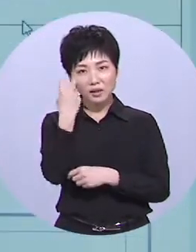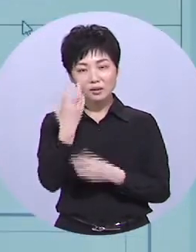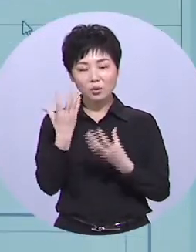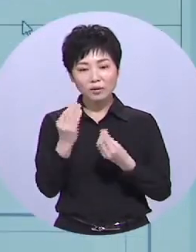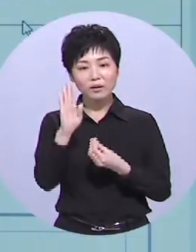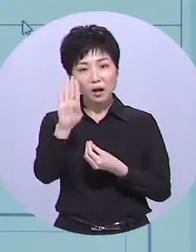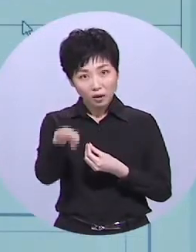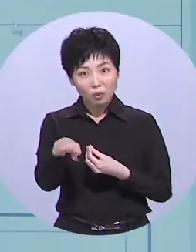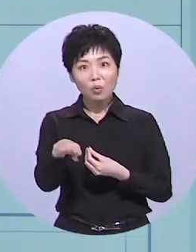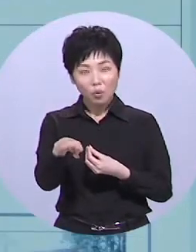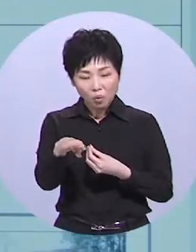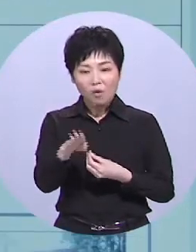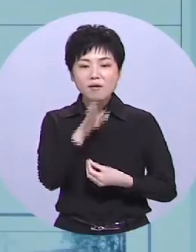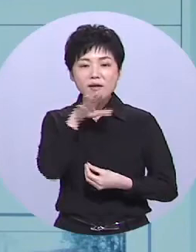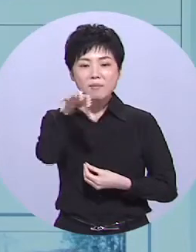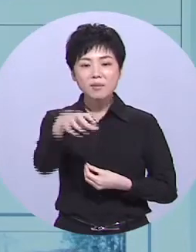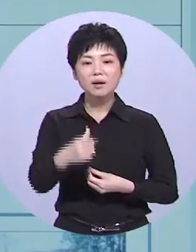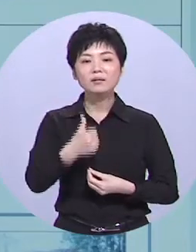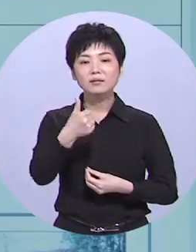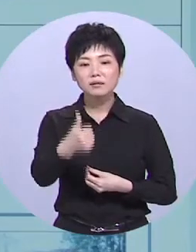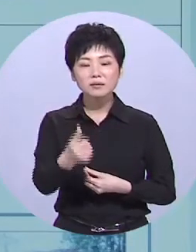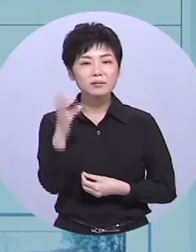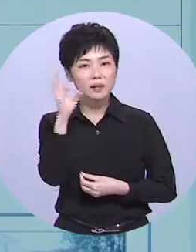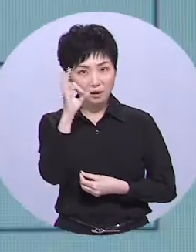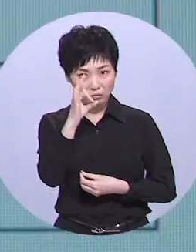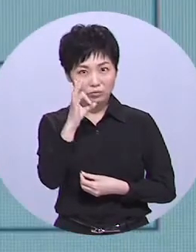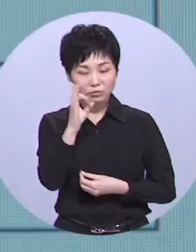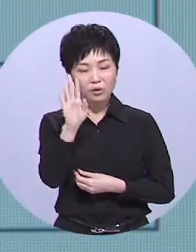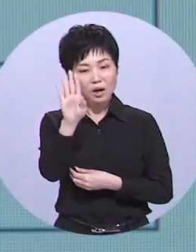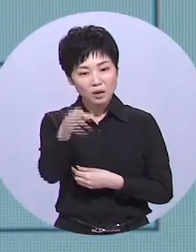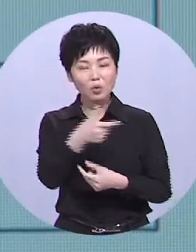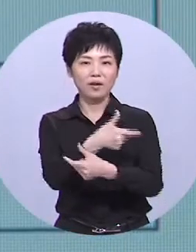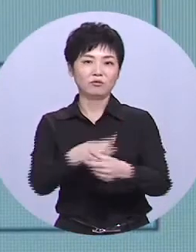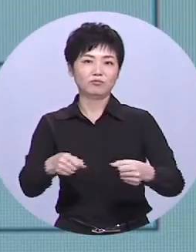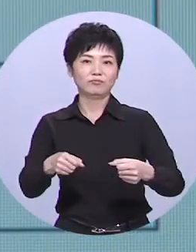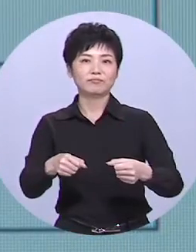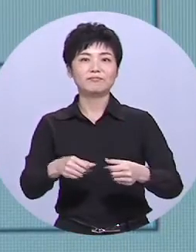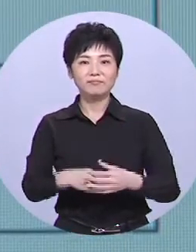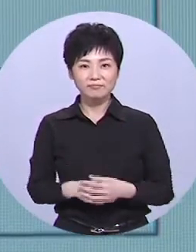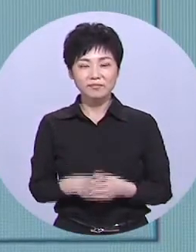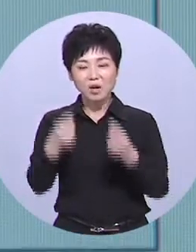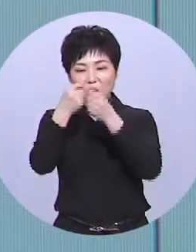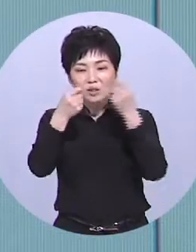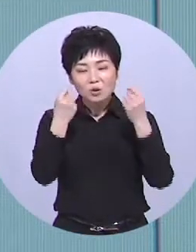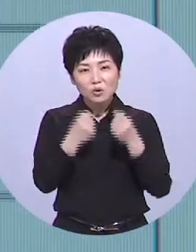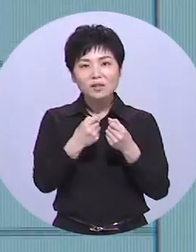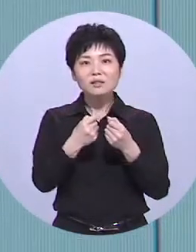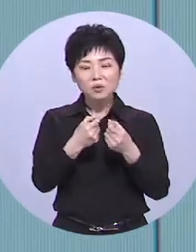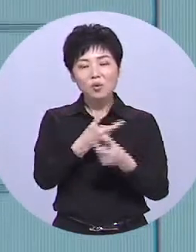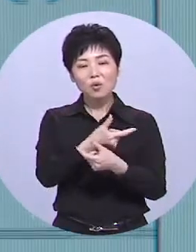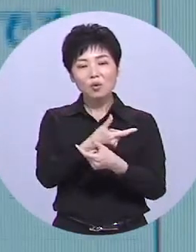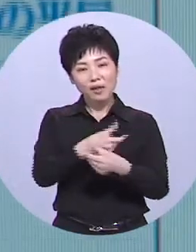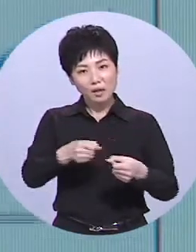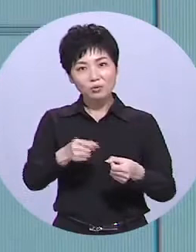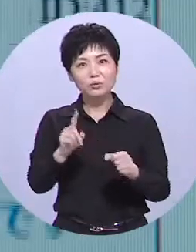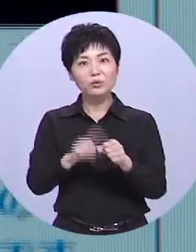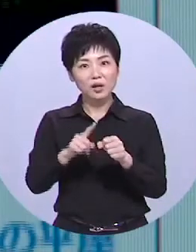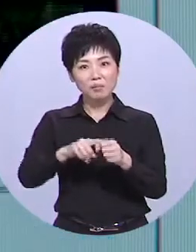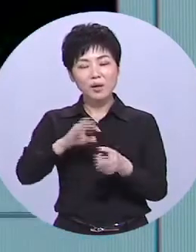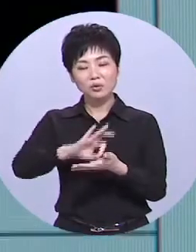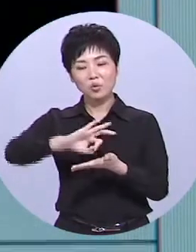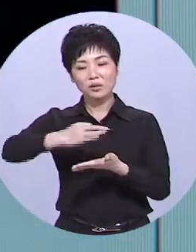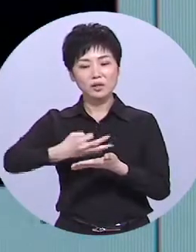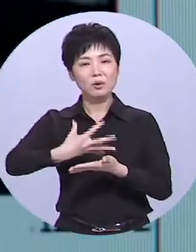察を経て契約となります。個人同士の売買なので消費税がかからないことが特徴なんです